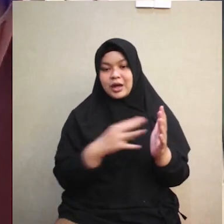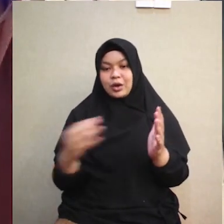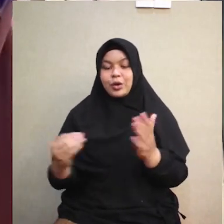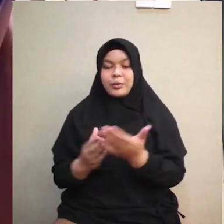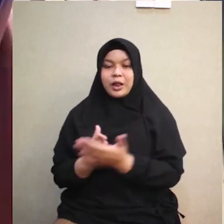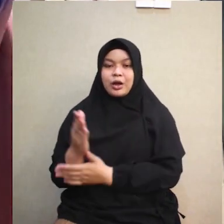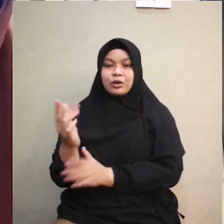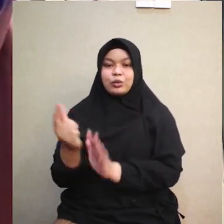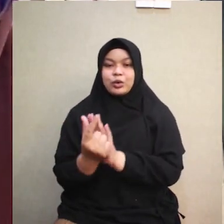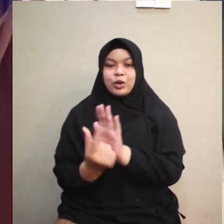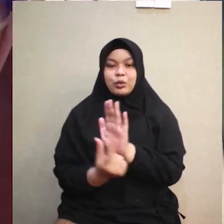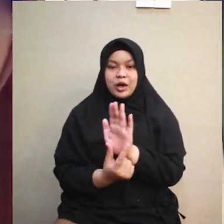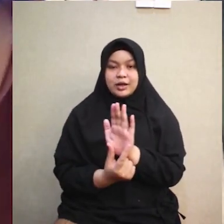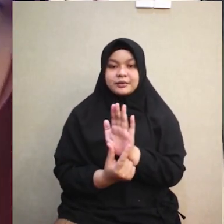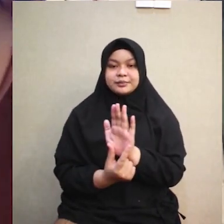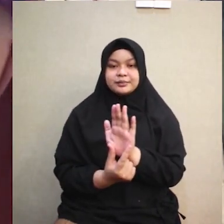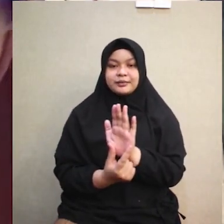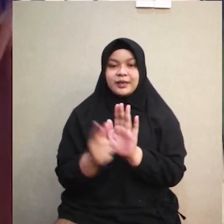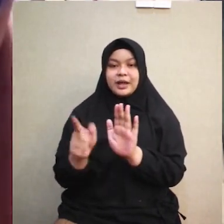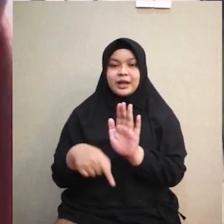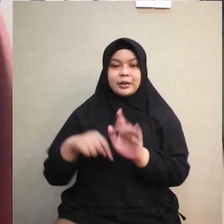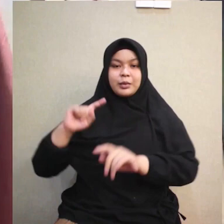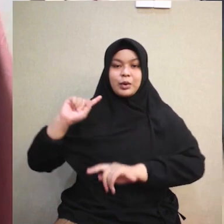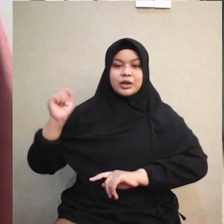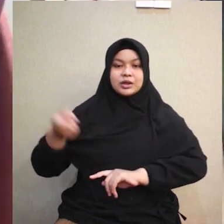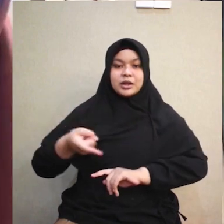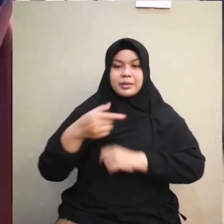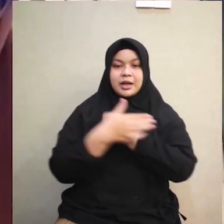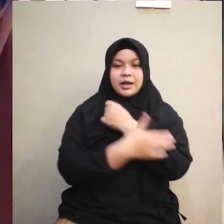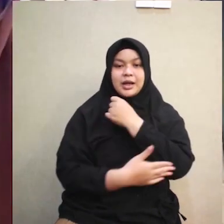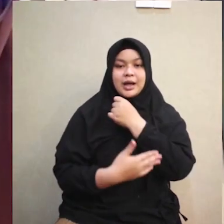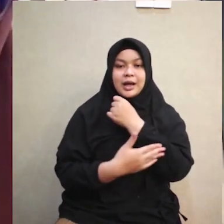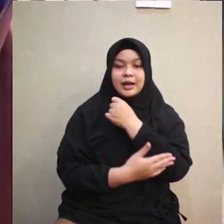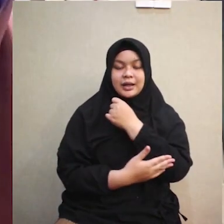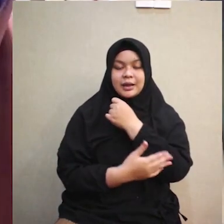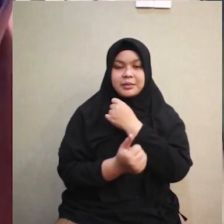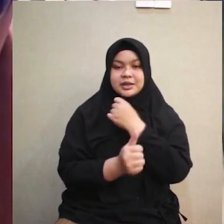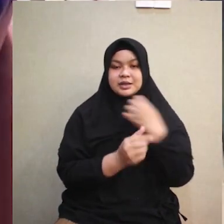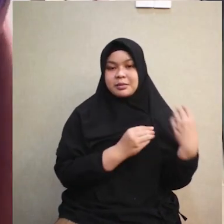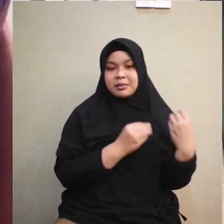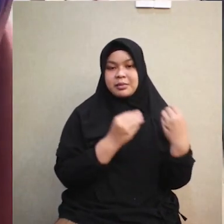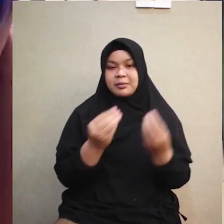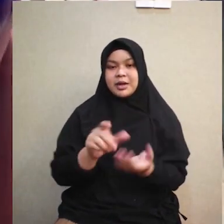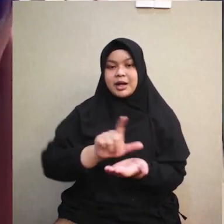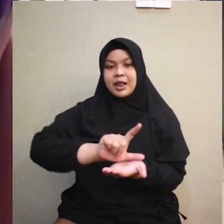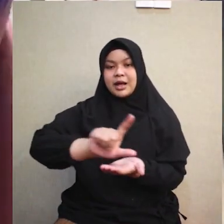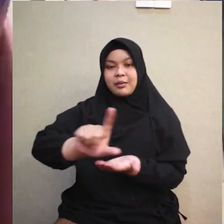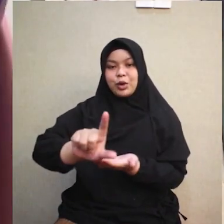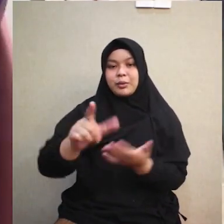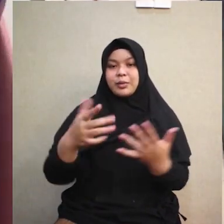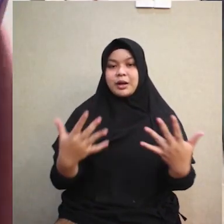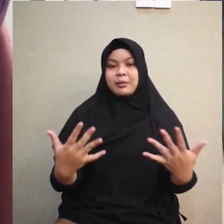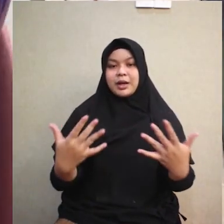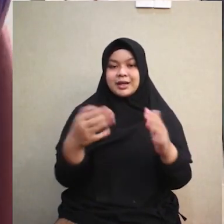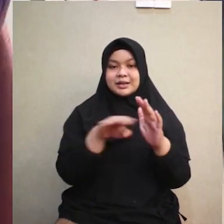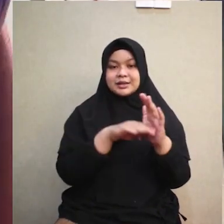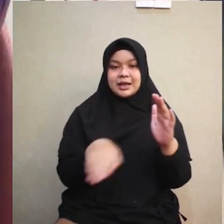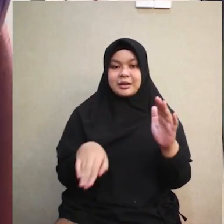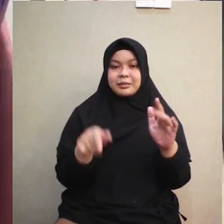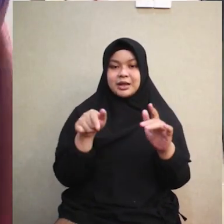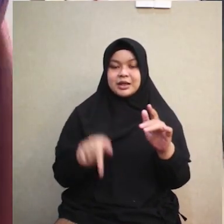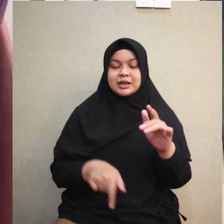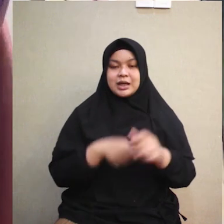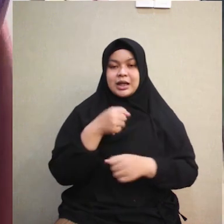undang-undang ini mewajibkan agar negara untuk memberikan laporannya Bagaimana sih arti ini dilaksanakan